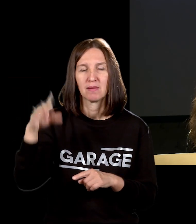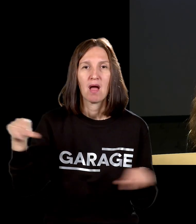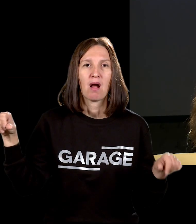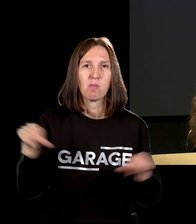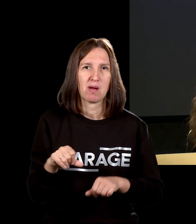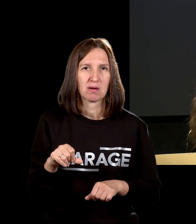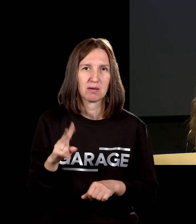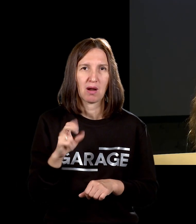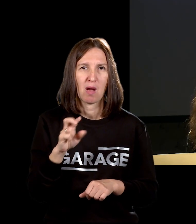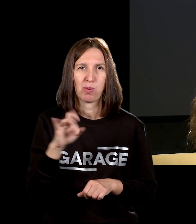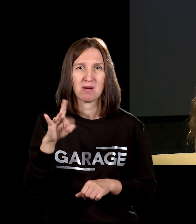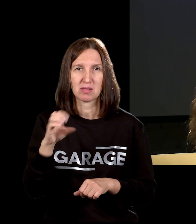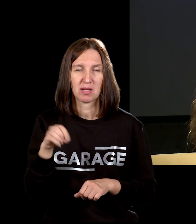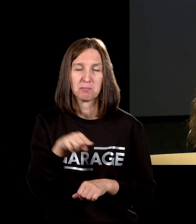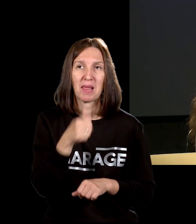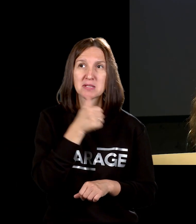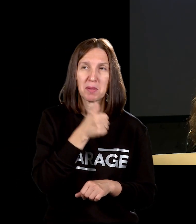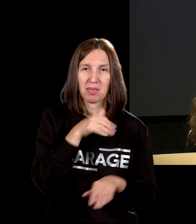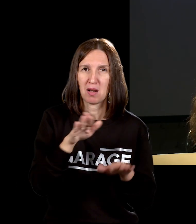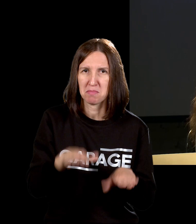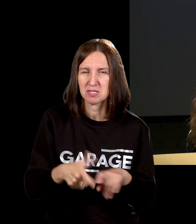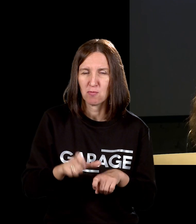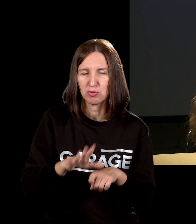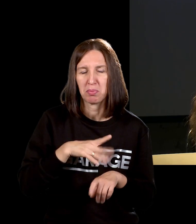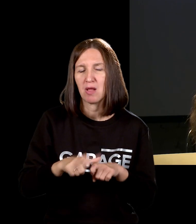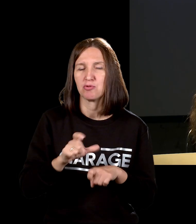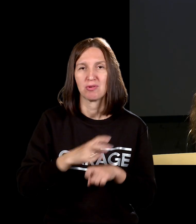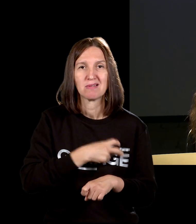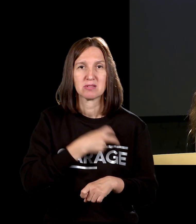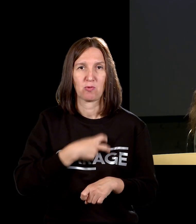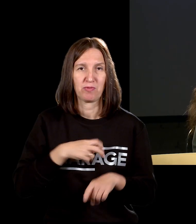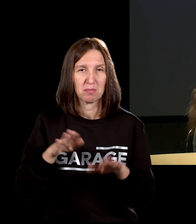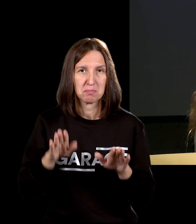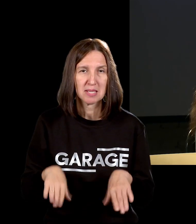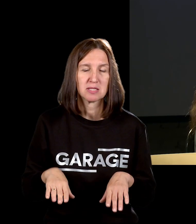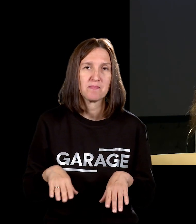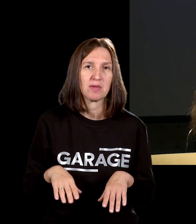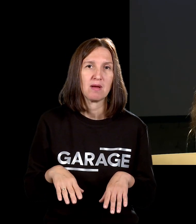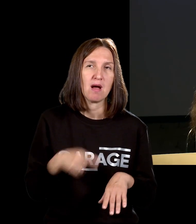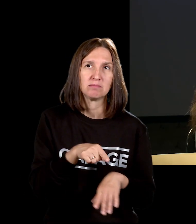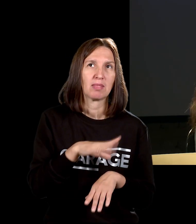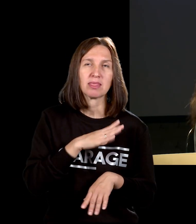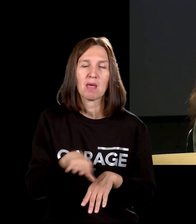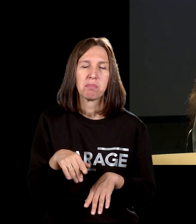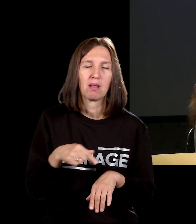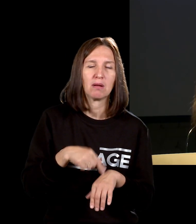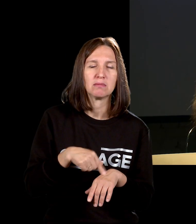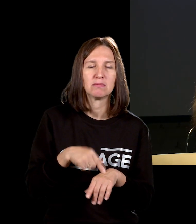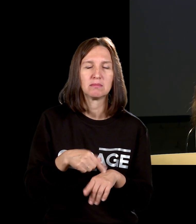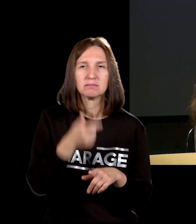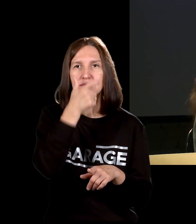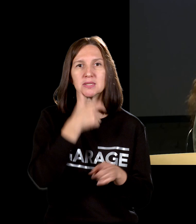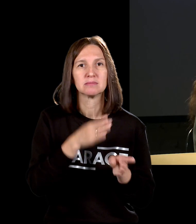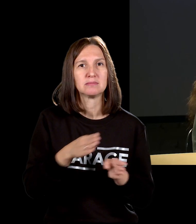которое было достаточно экспериментальным и достаточно рискованным и разрушающим границы